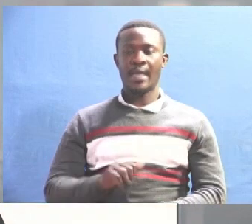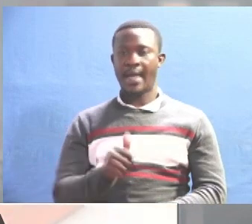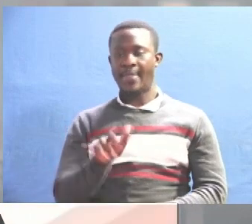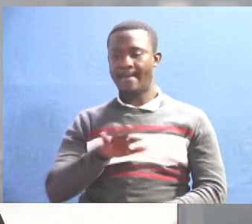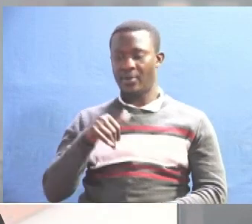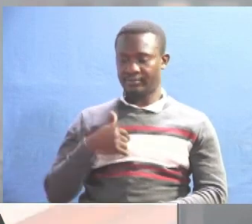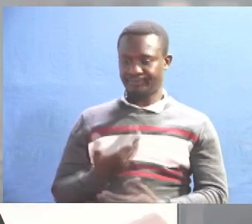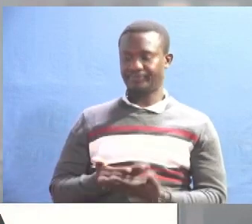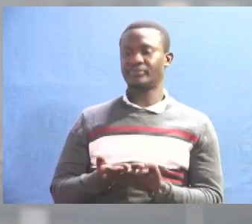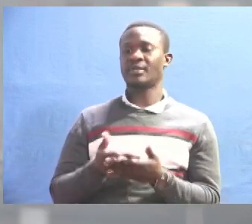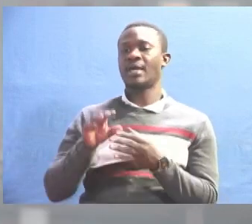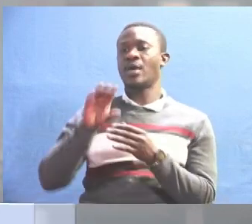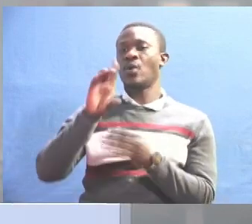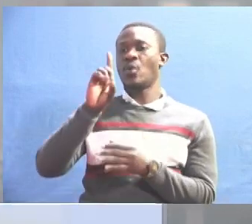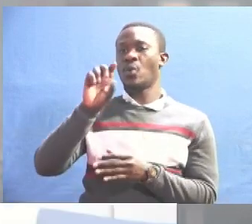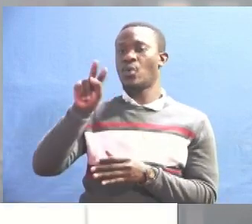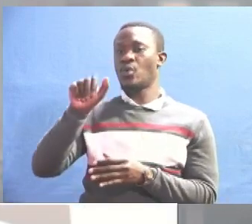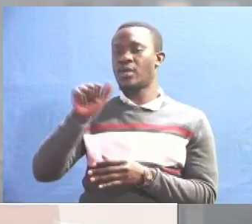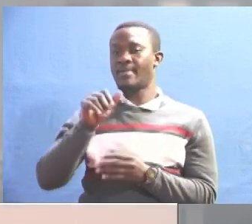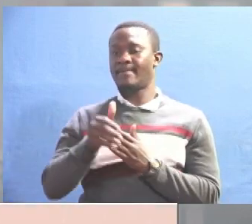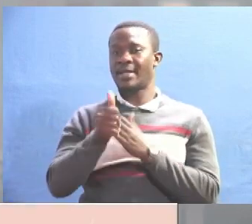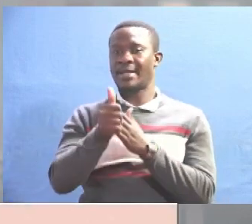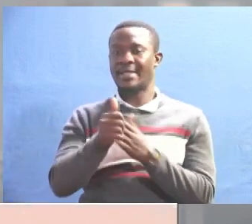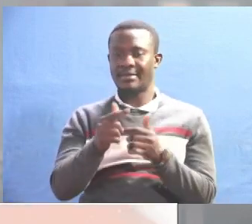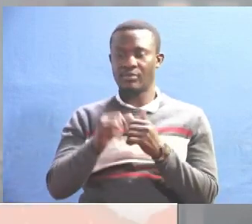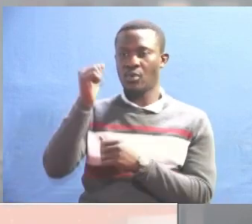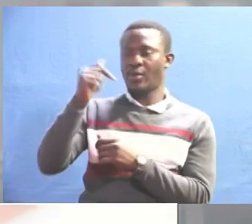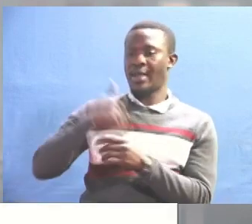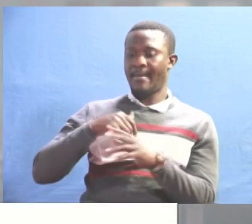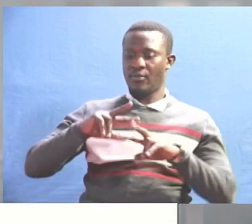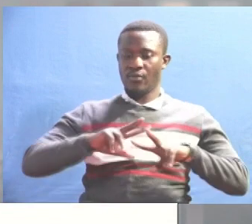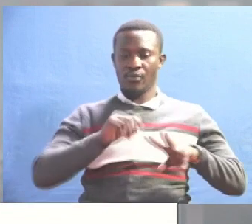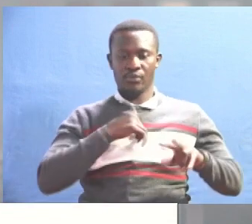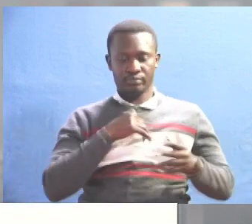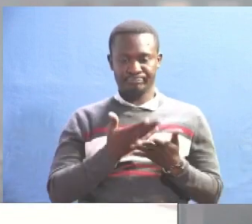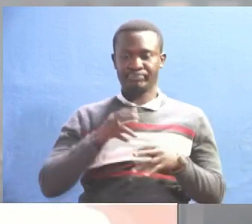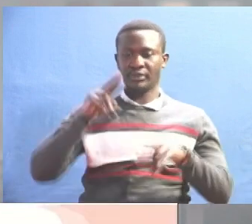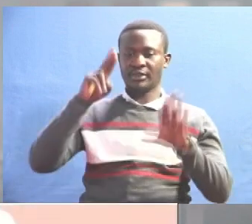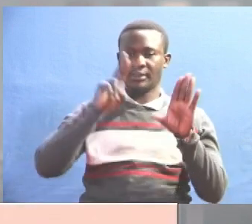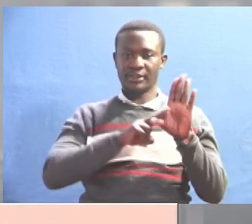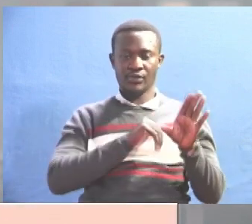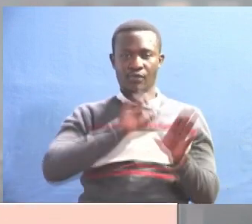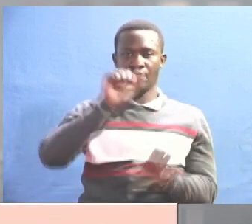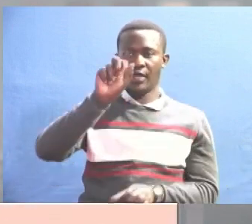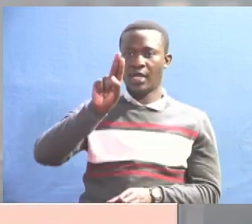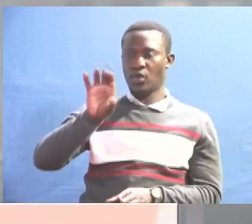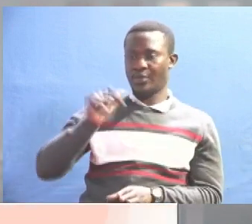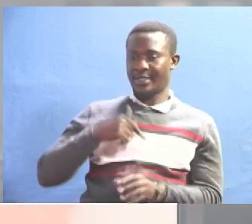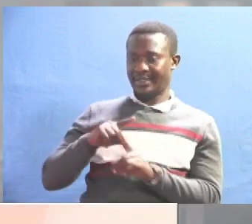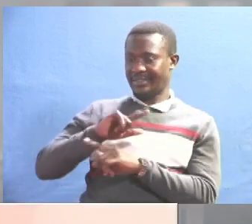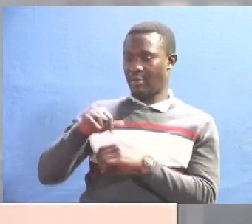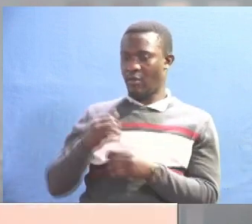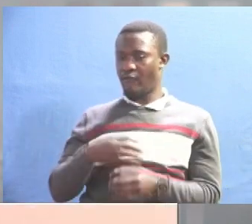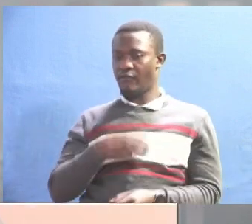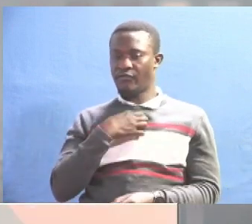Kineko kinara wa ODM Raila Odinga ameendeleza kampeni zake za kuwania kiti cha wenyekiti wa tume ya Umoja wa Afrika. Aidha, ziara